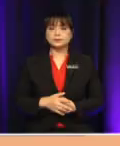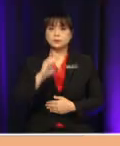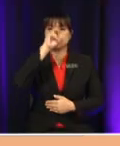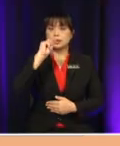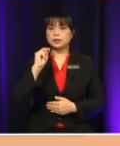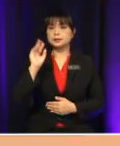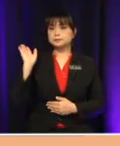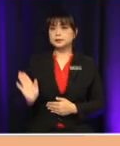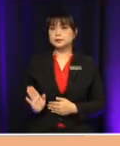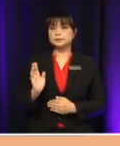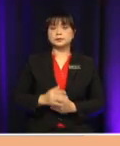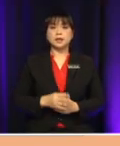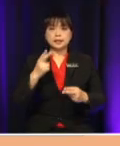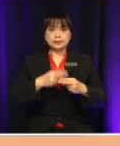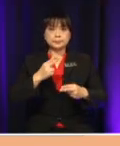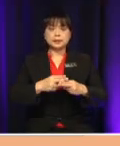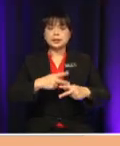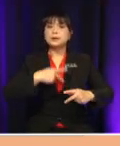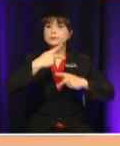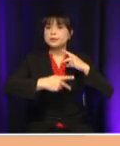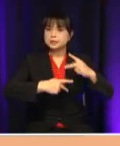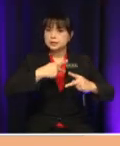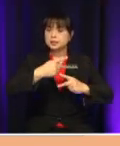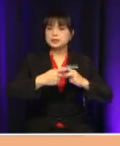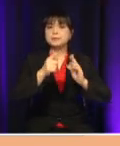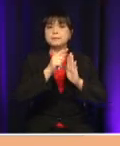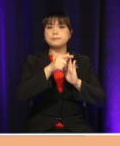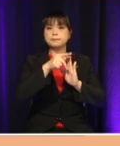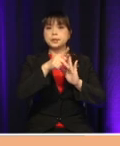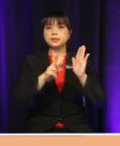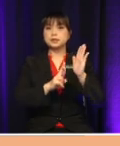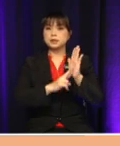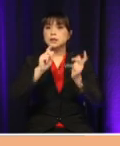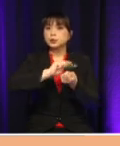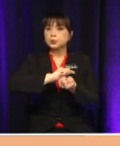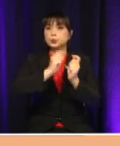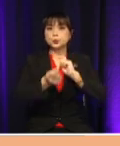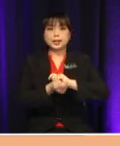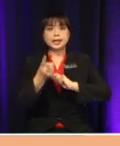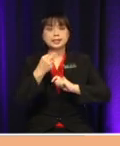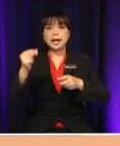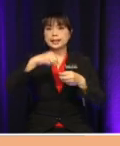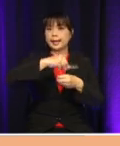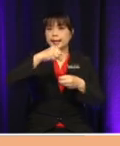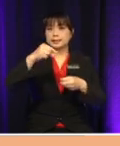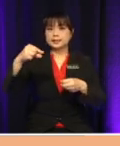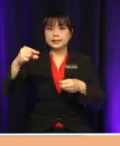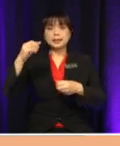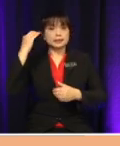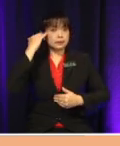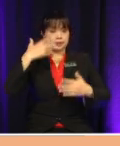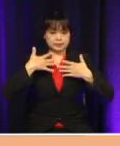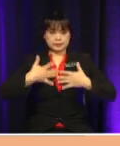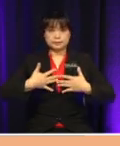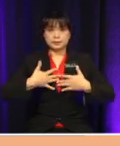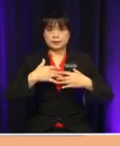ya namakan proses pertukaran gas Oke proses pertukaran Afika tahu kan di Empires dan capileri